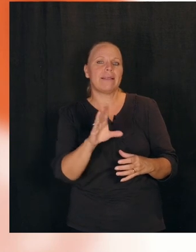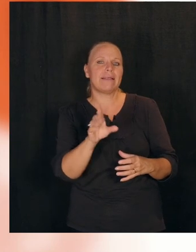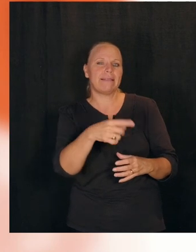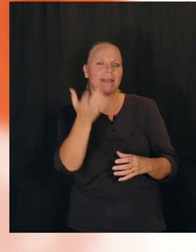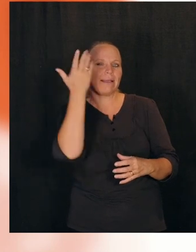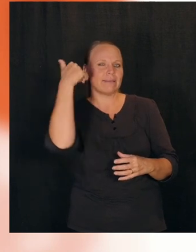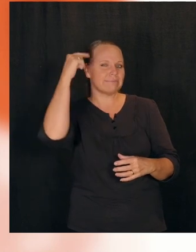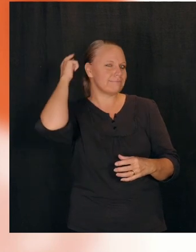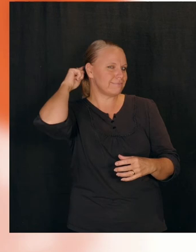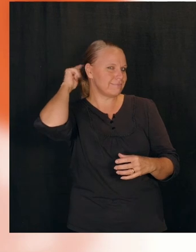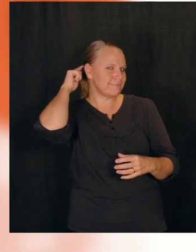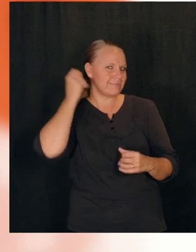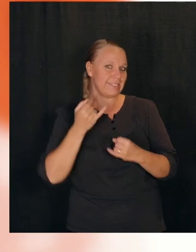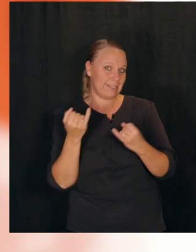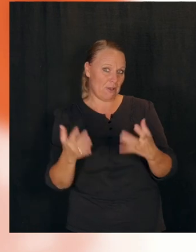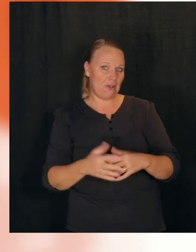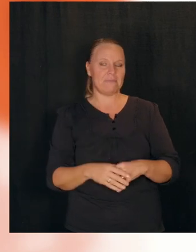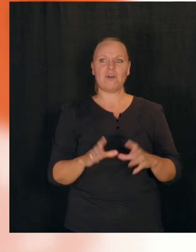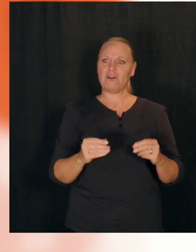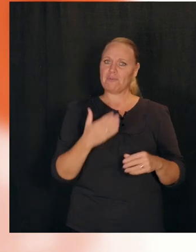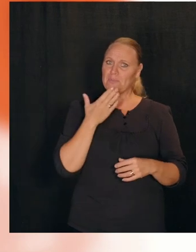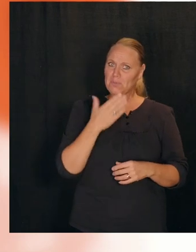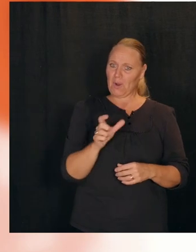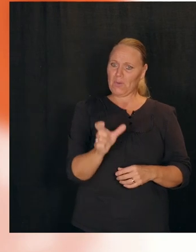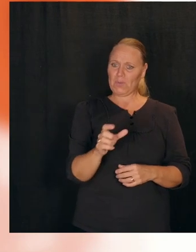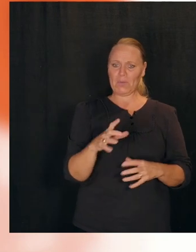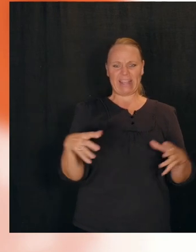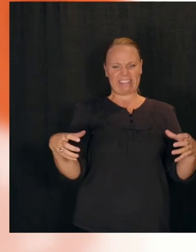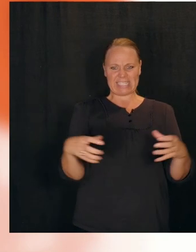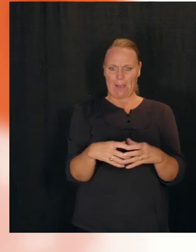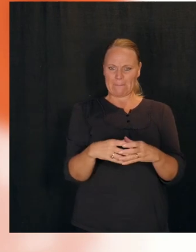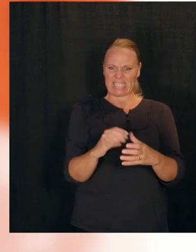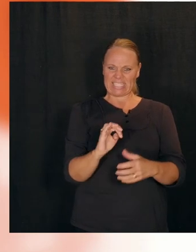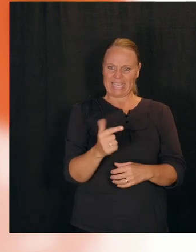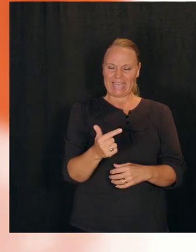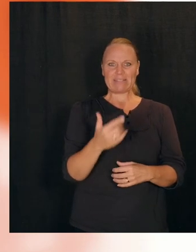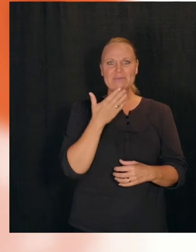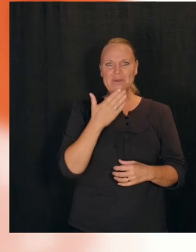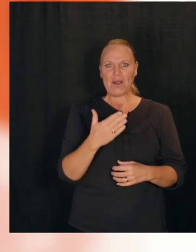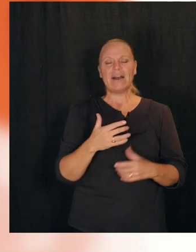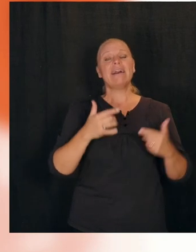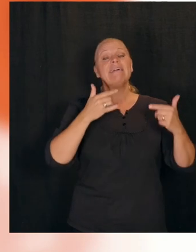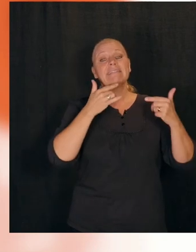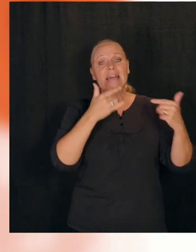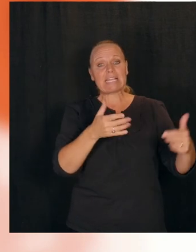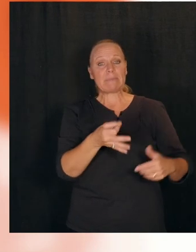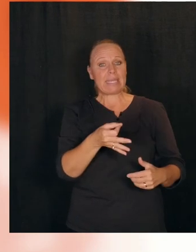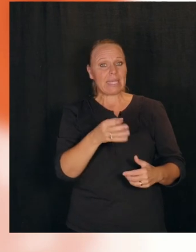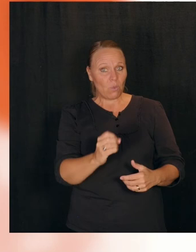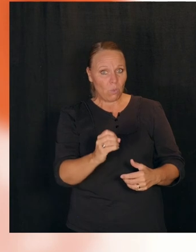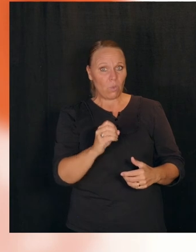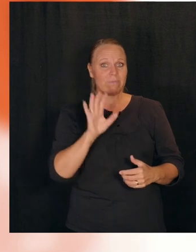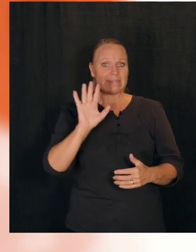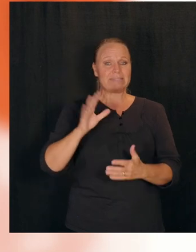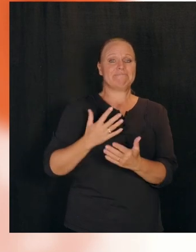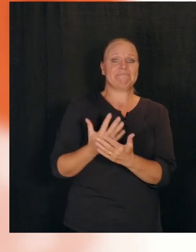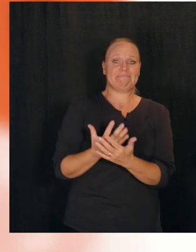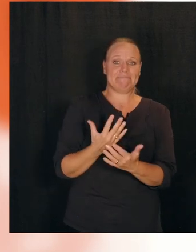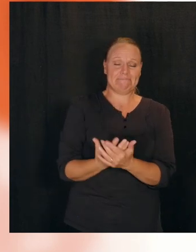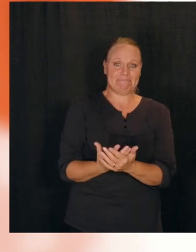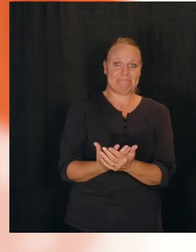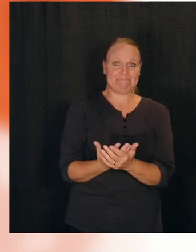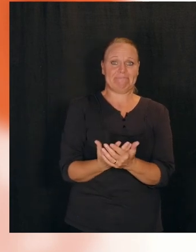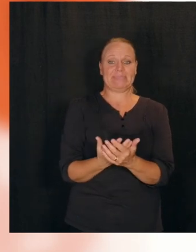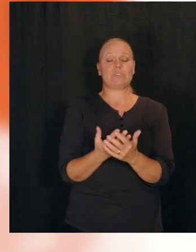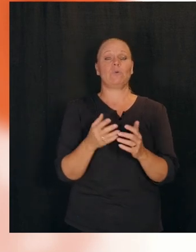slutord, tillsammanshet. Så med det så ska vi tacka dig så jättemycket, PO, för din dragning. Och den kommer ju som sagt